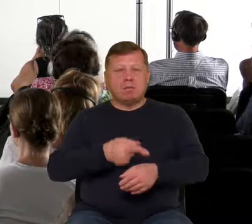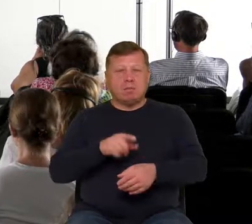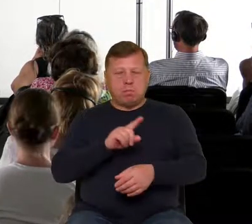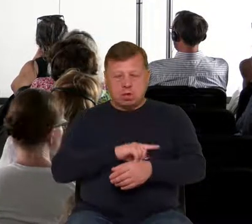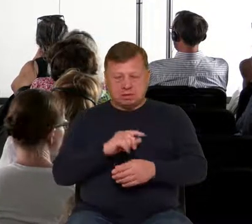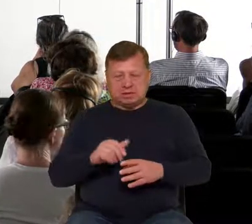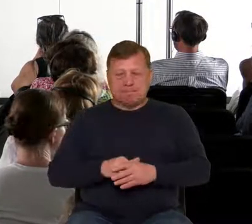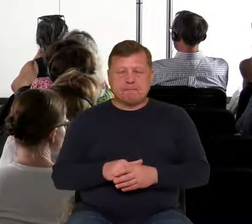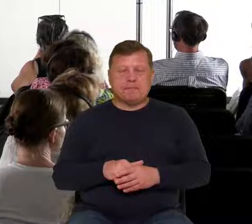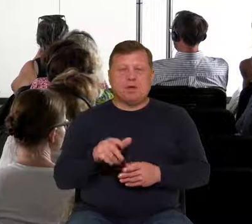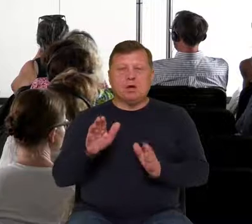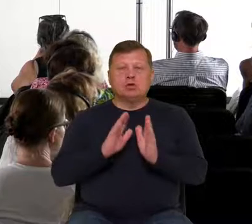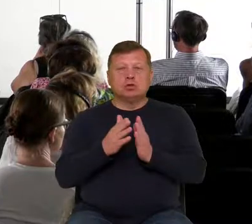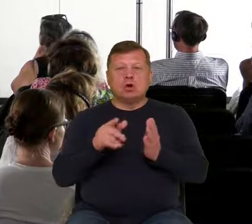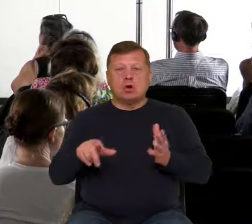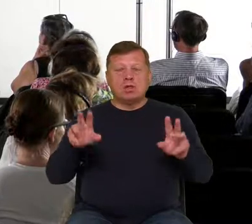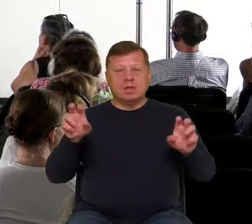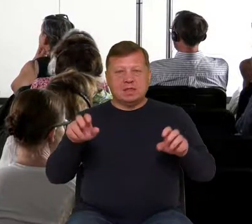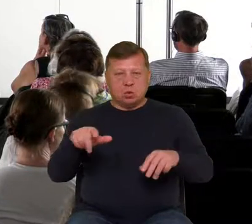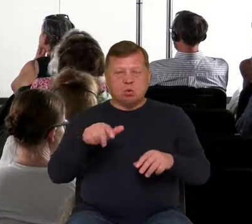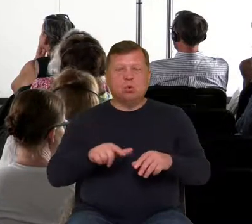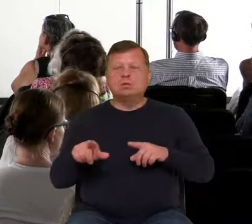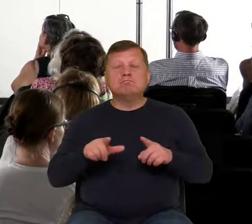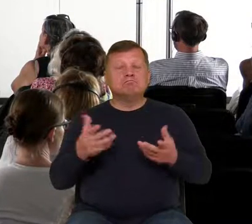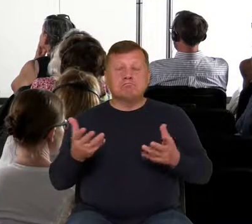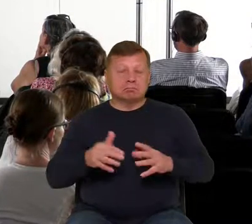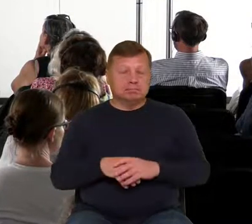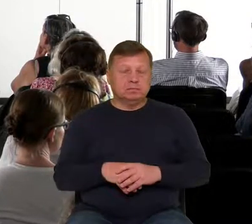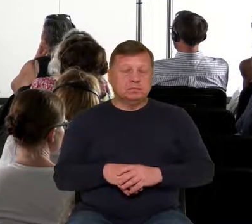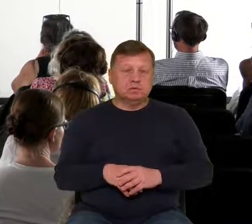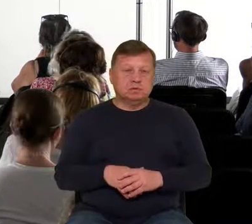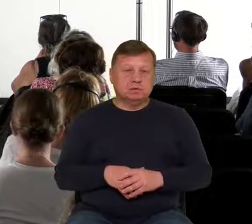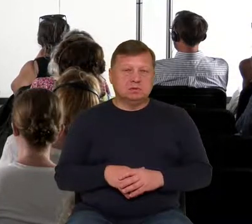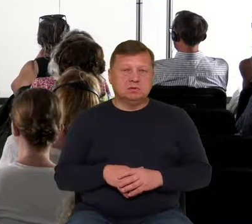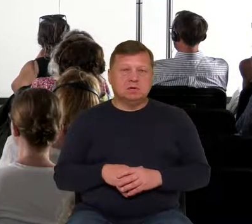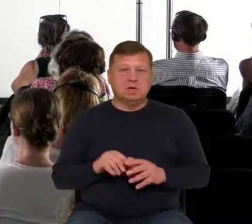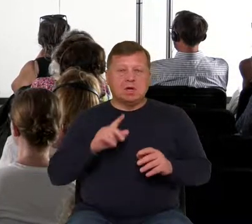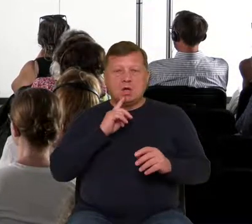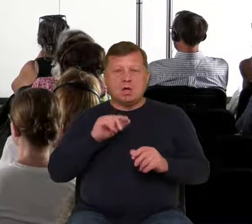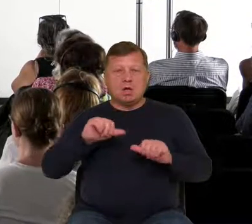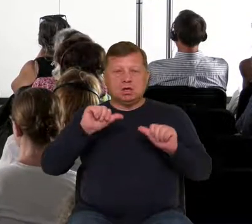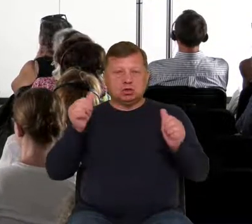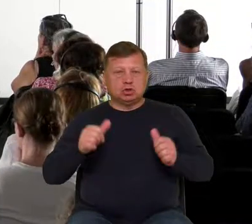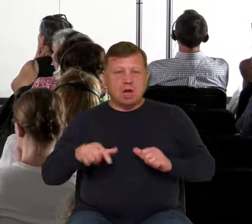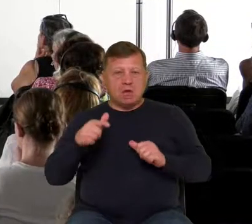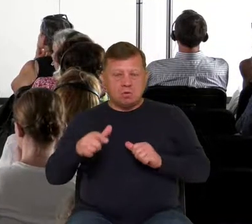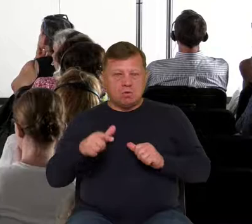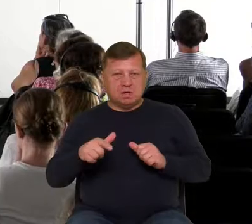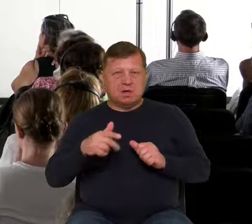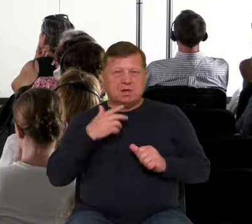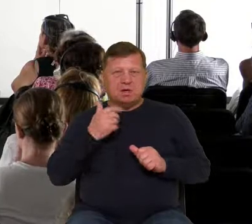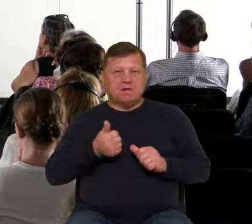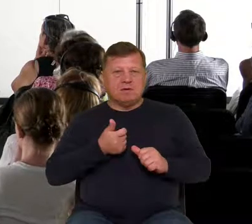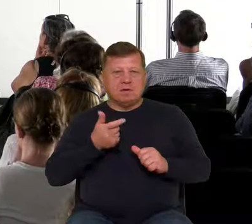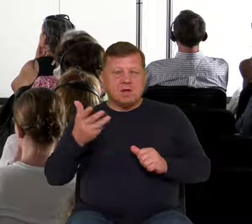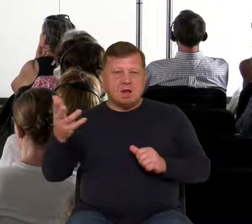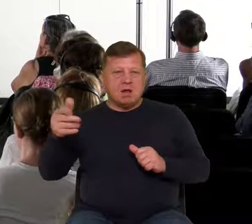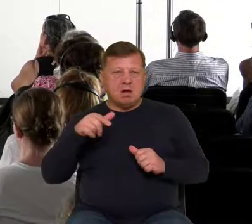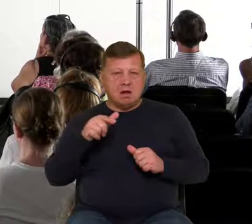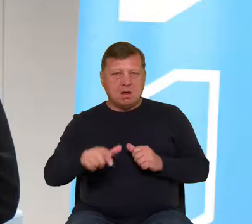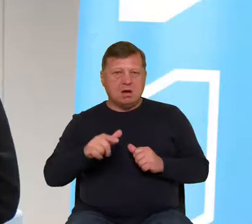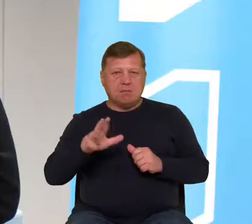Książkę, której tytuł oznacza tyle, co kształt o nieskończonej ilości